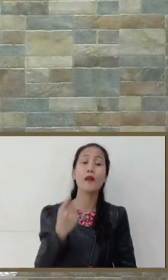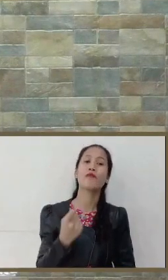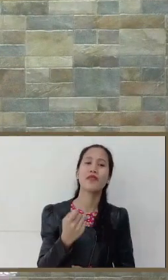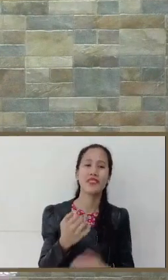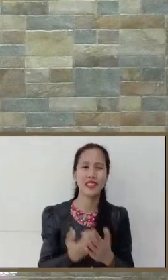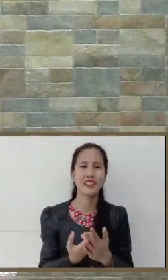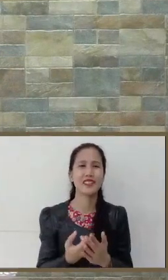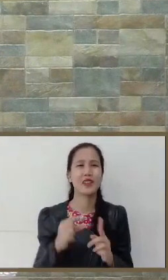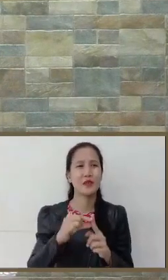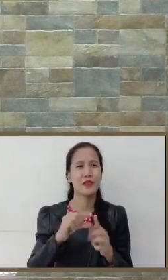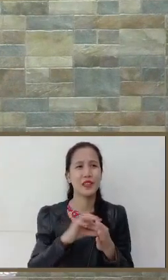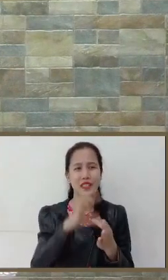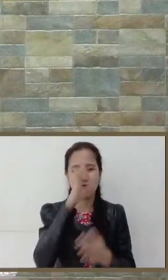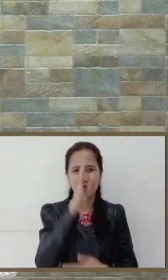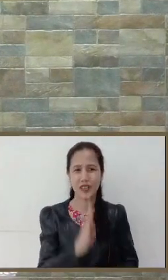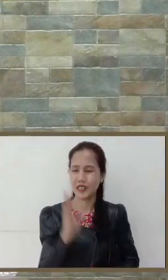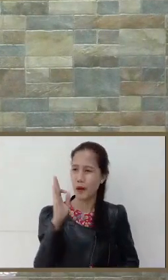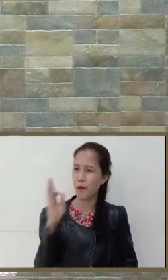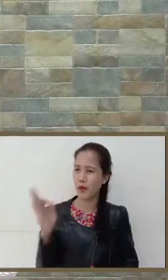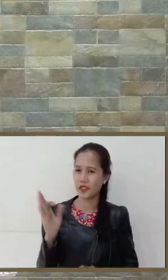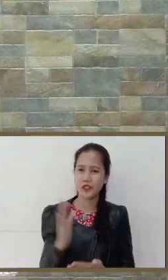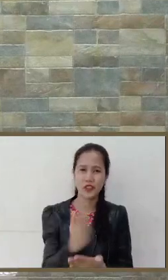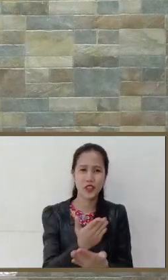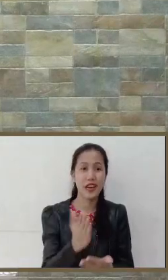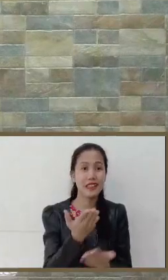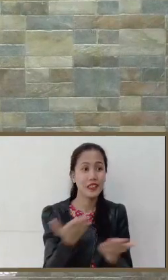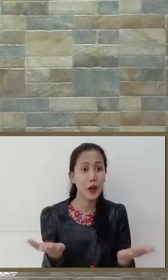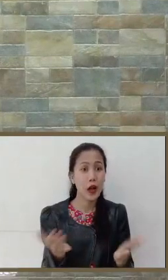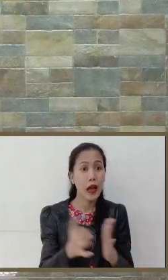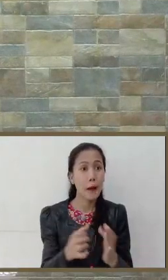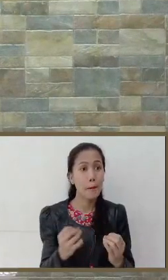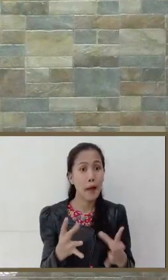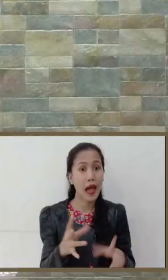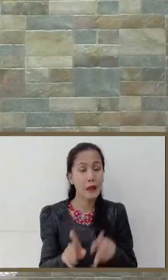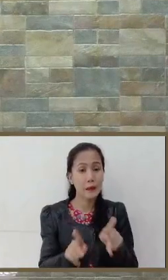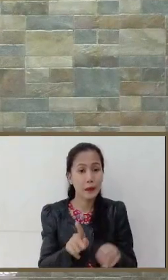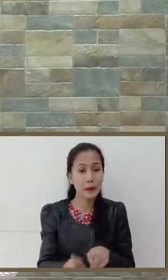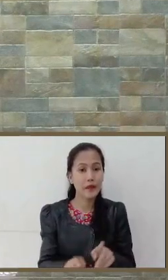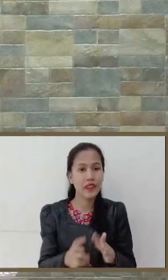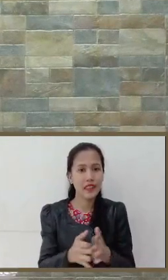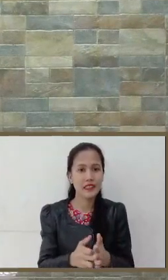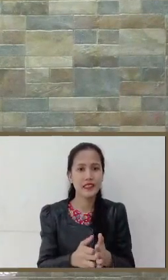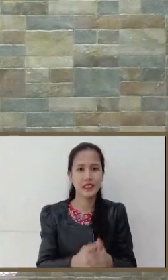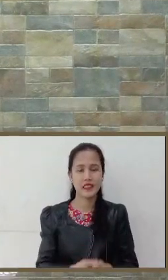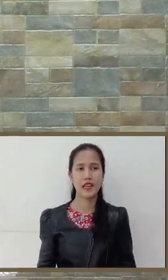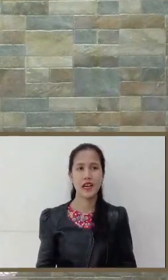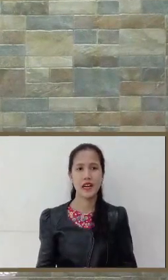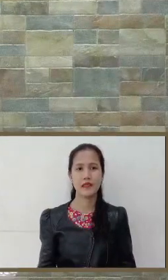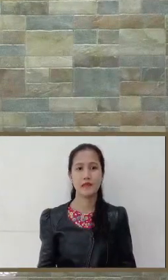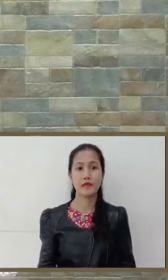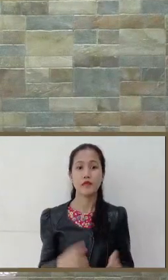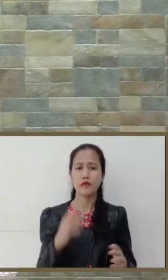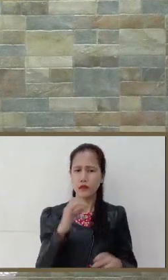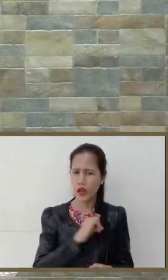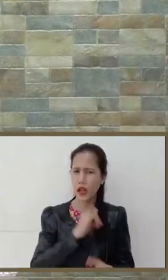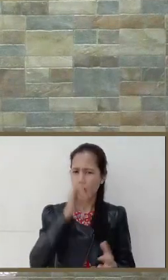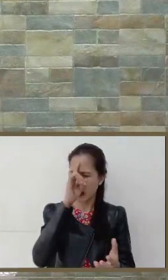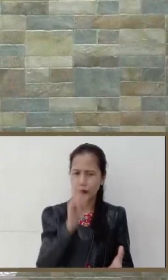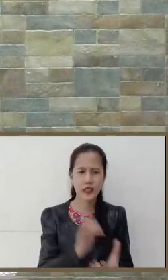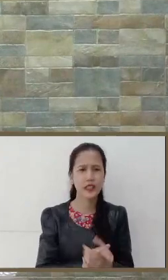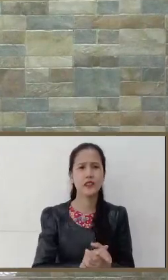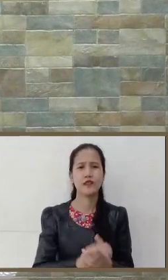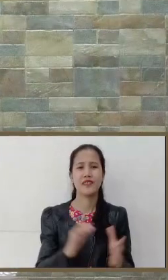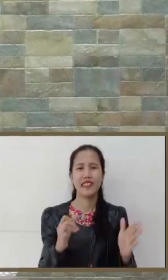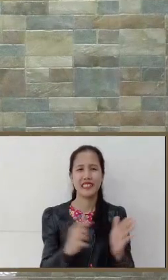napakaraming tao po na makikinig po nito at ako po'y naniniwala na ang tao po'y laging may inaasahan every time na ang salita ng Diyos ay naihayag